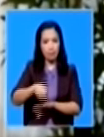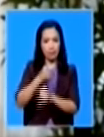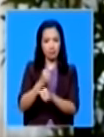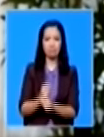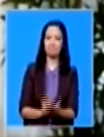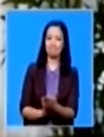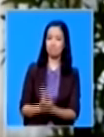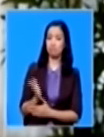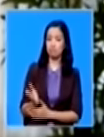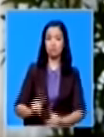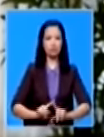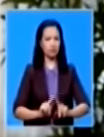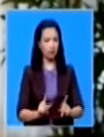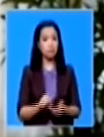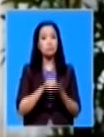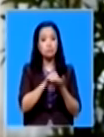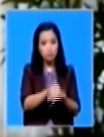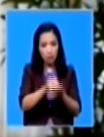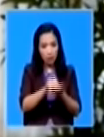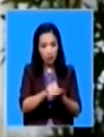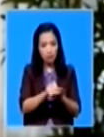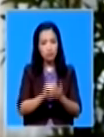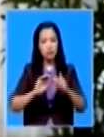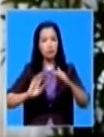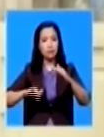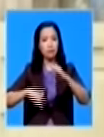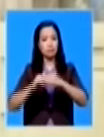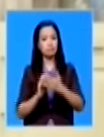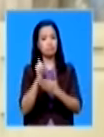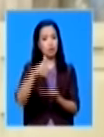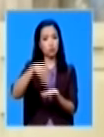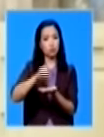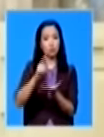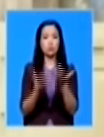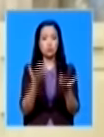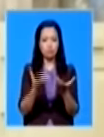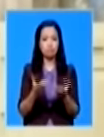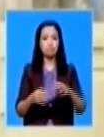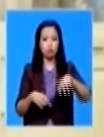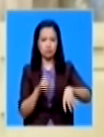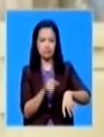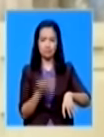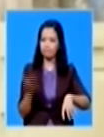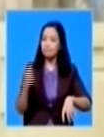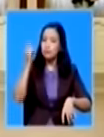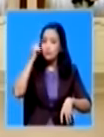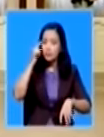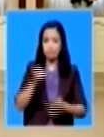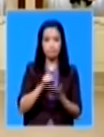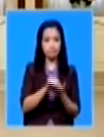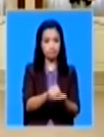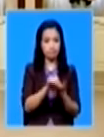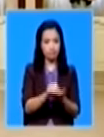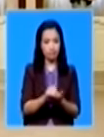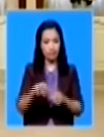แบบนั้นนะคะแต่ในขณะเดียวกันการให้บริการอย่างความสำเร็จที่เกิดขึ้นกับศูนย์ดำรงธรรมที่ผ่านมามันทำให้ท่านมีแนวคิดว่าการบริการ